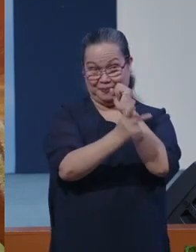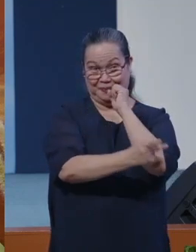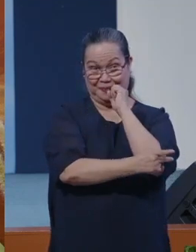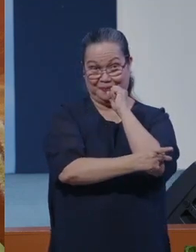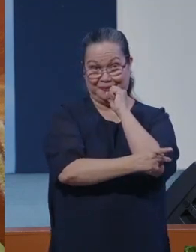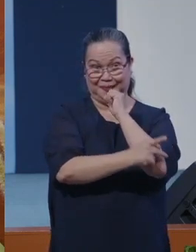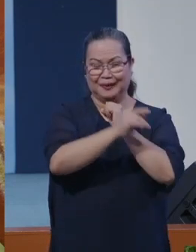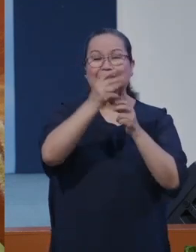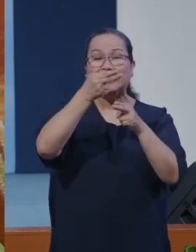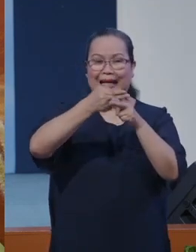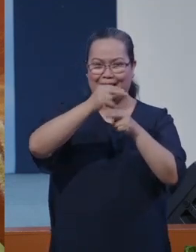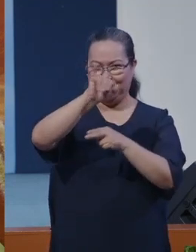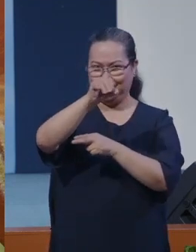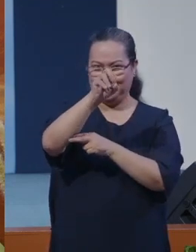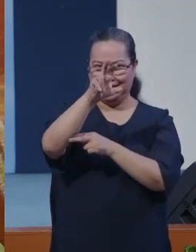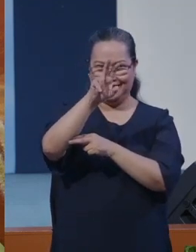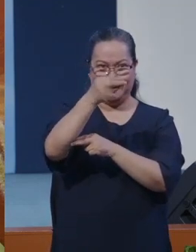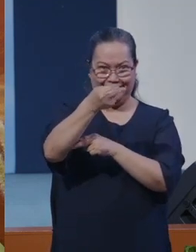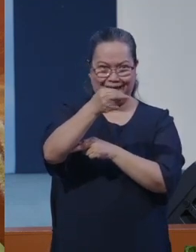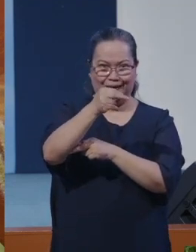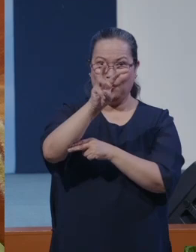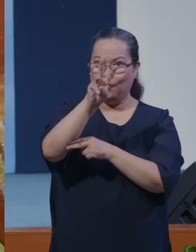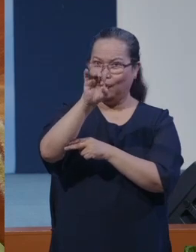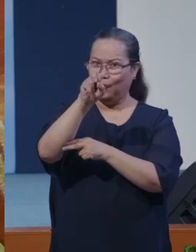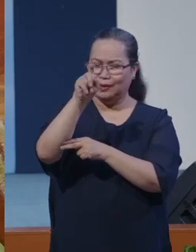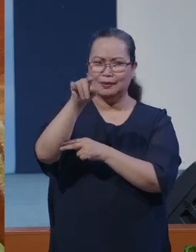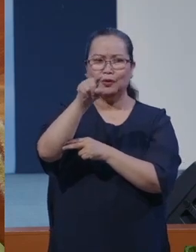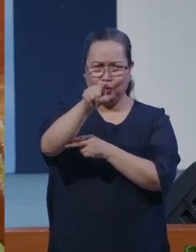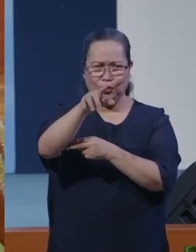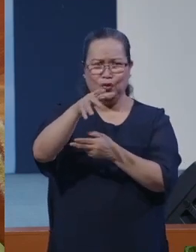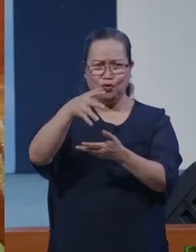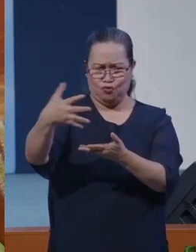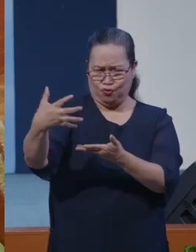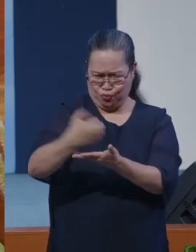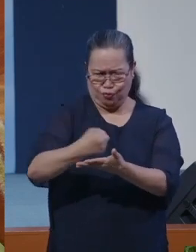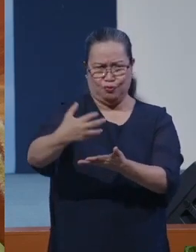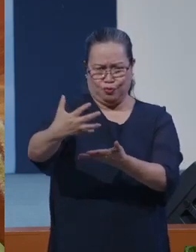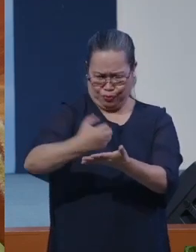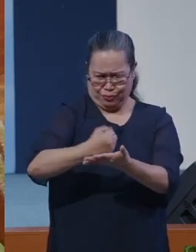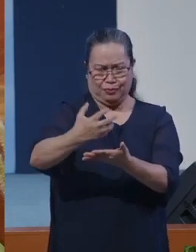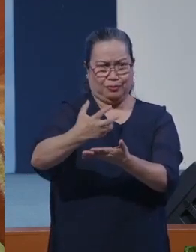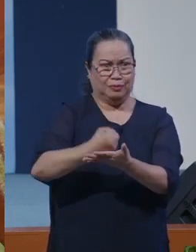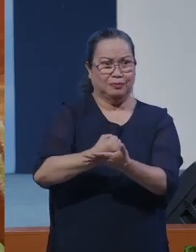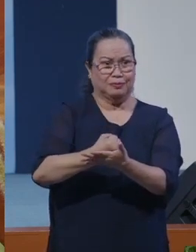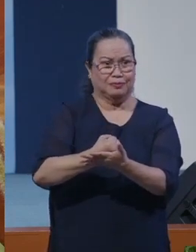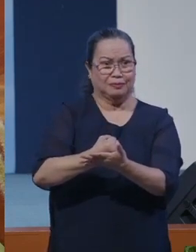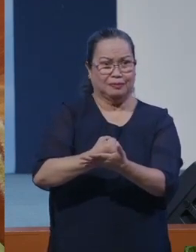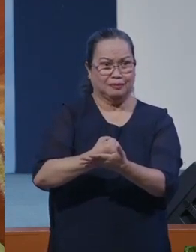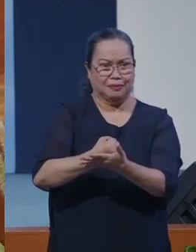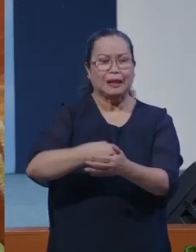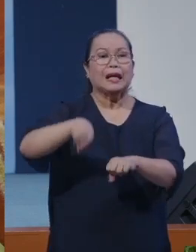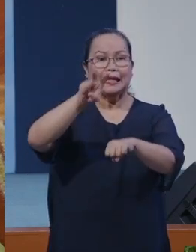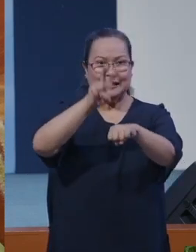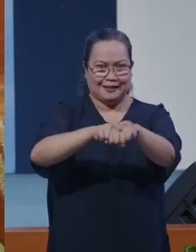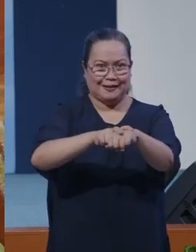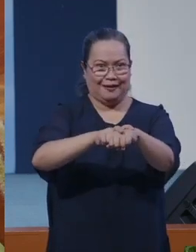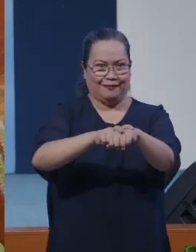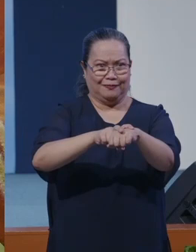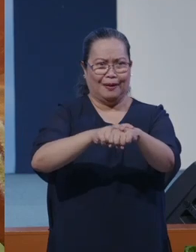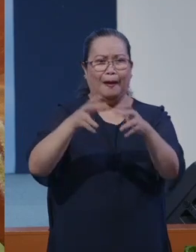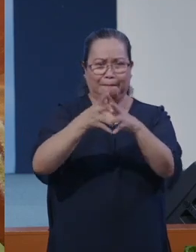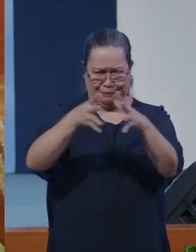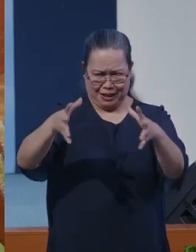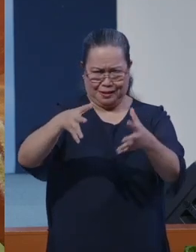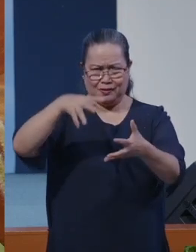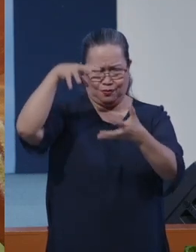Wesley. Ang wika niya, earn as much as you can, Save as much as